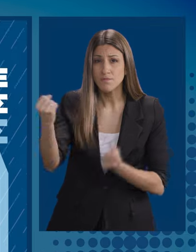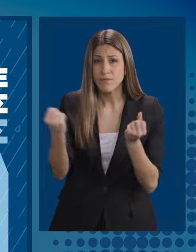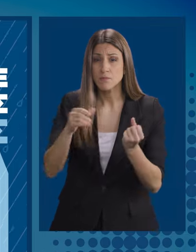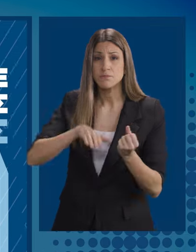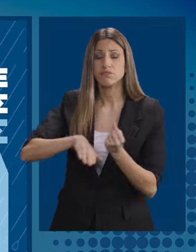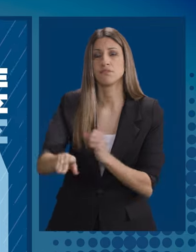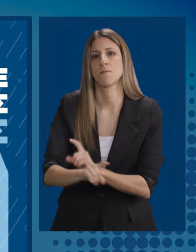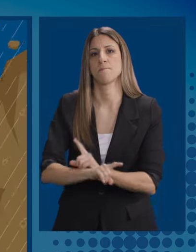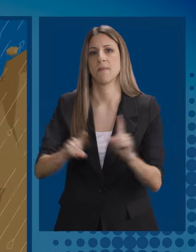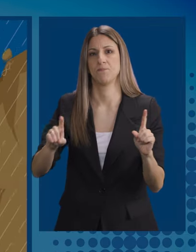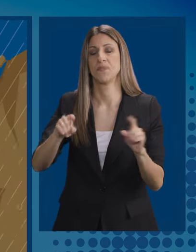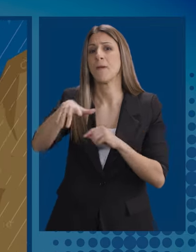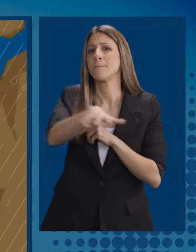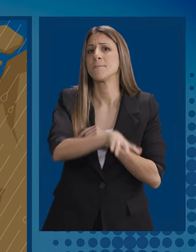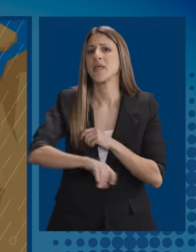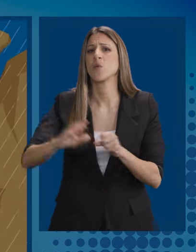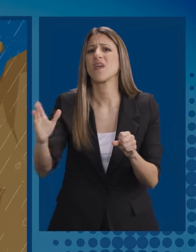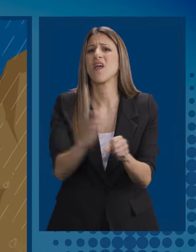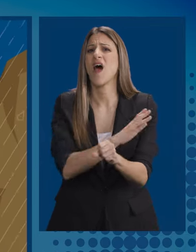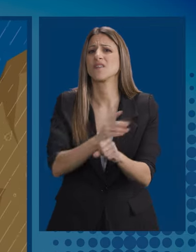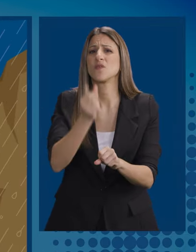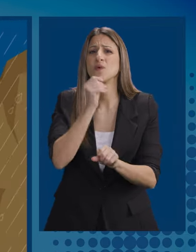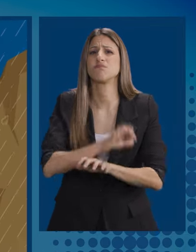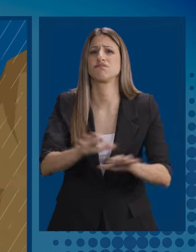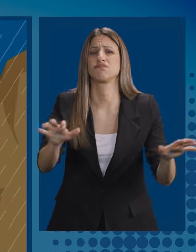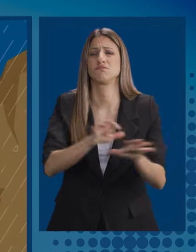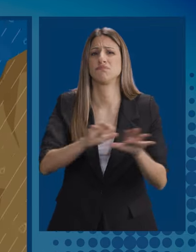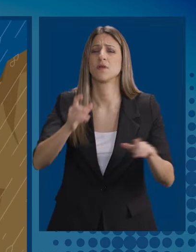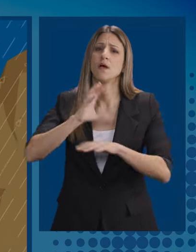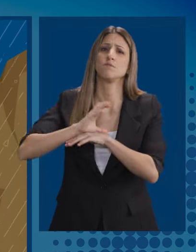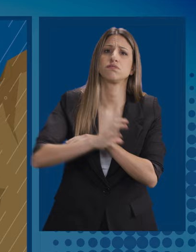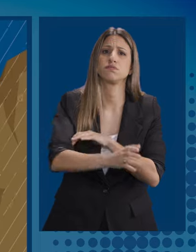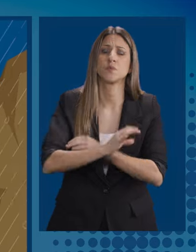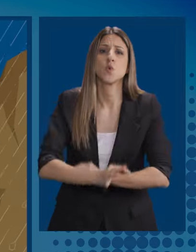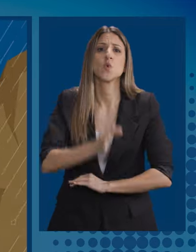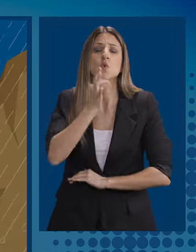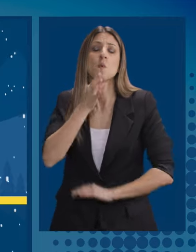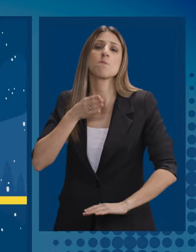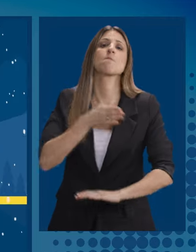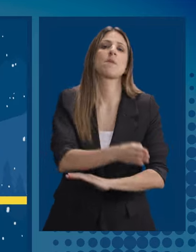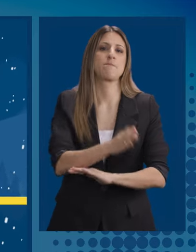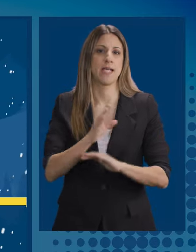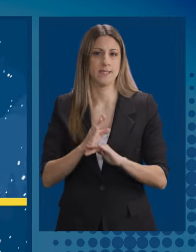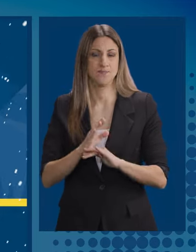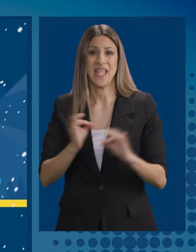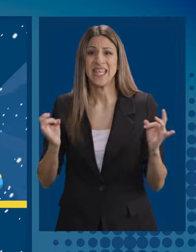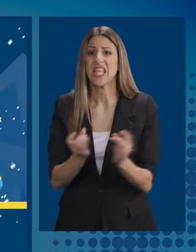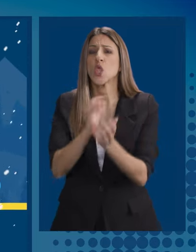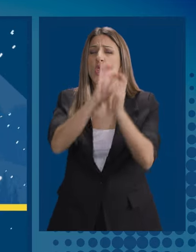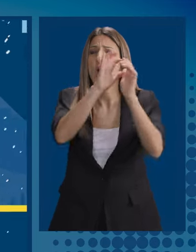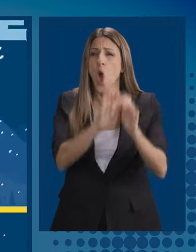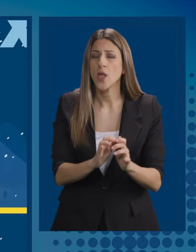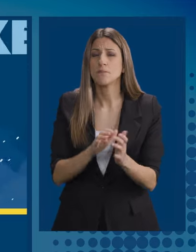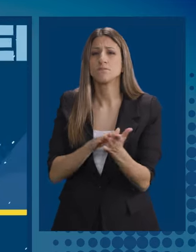διάρκεια βροχοπτώσεων. Απόφυγε περιοχές όπου έχουν σημειωθεί πλημμύρες, κατολισθήσεις ή πτώσεις βράχων. Σε περίπτωση χιονόπτωσης